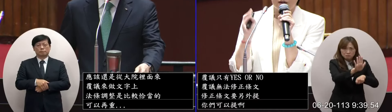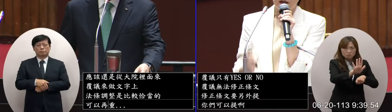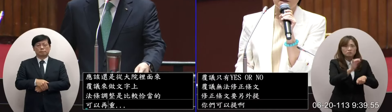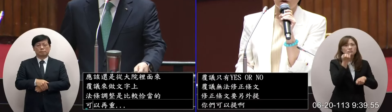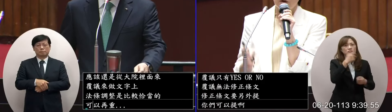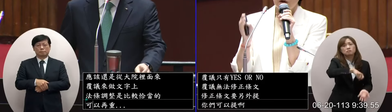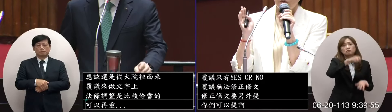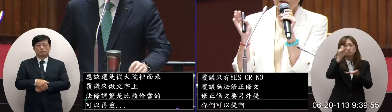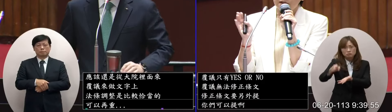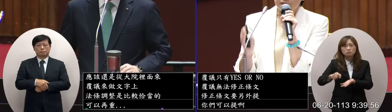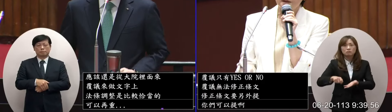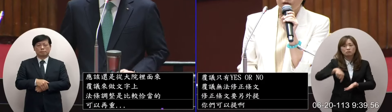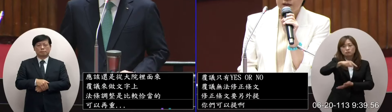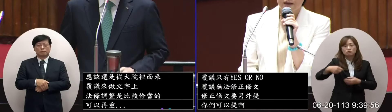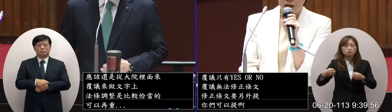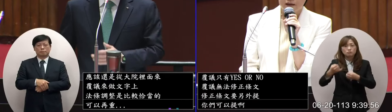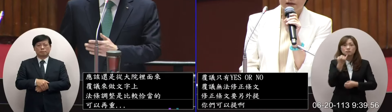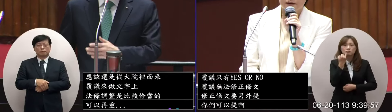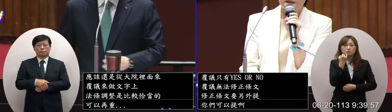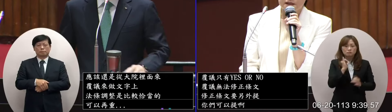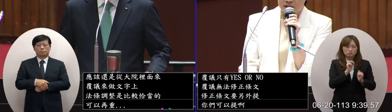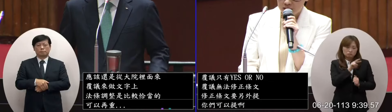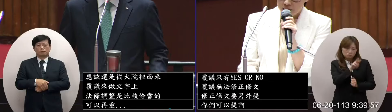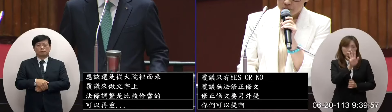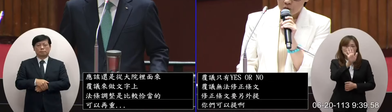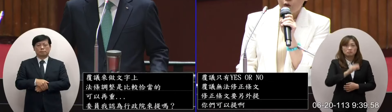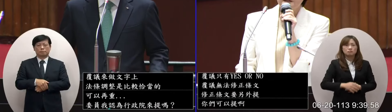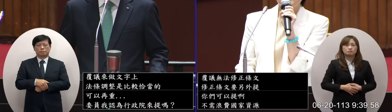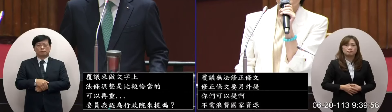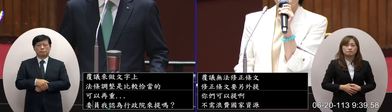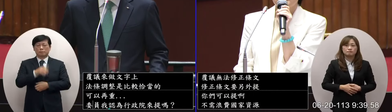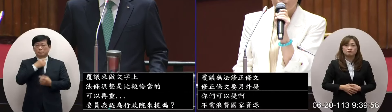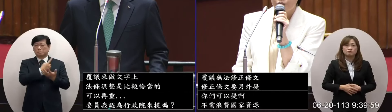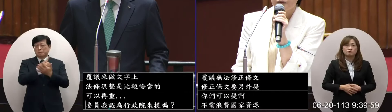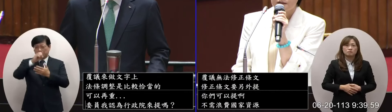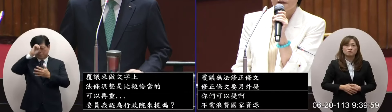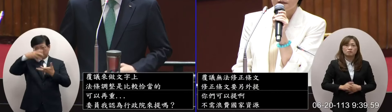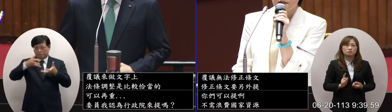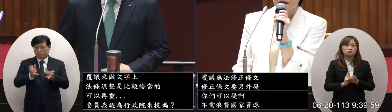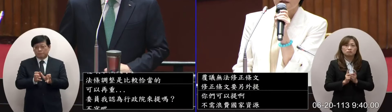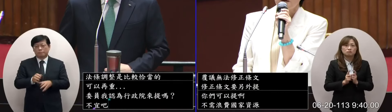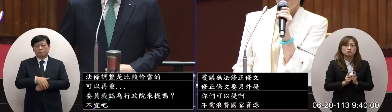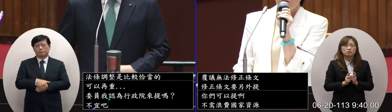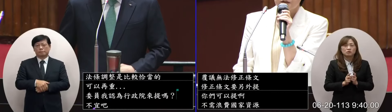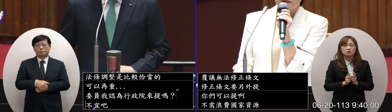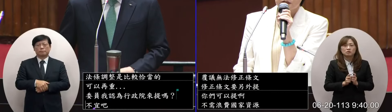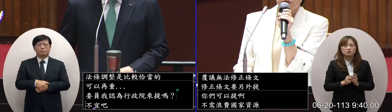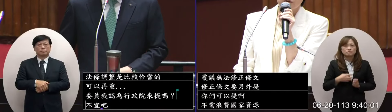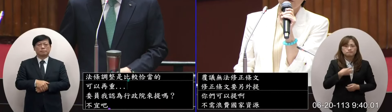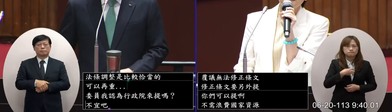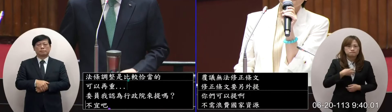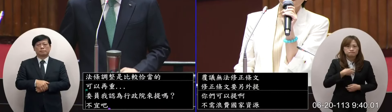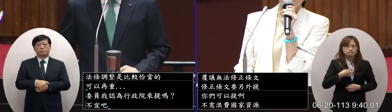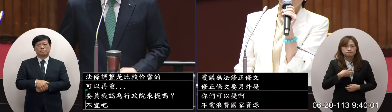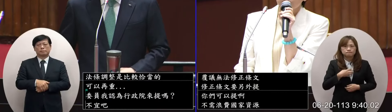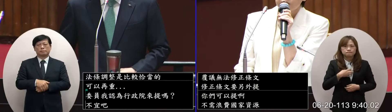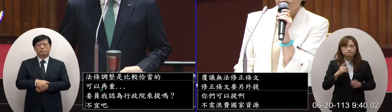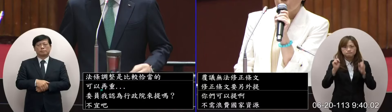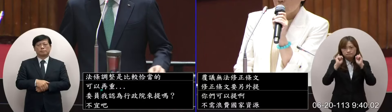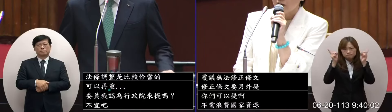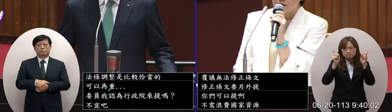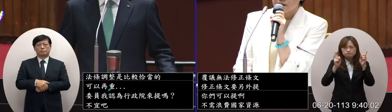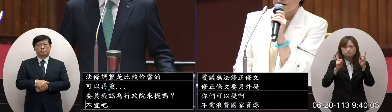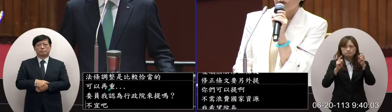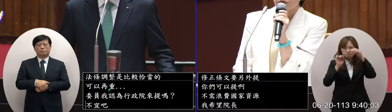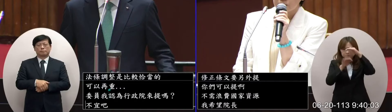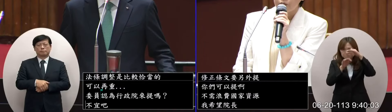以继续往下走。我想人民都在看，但是用一些情绪性的字眼。或者是说用一些故意